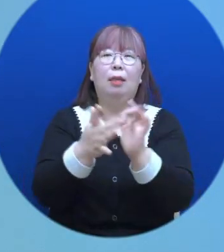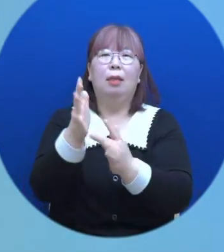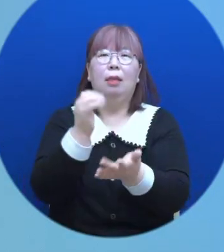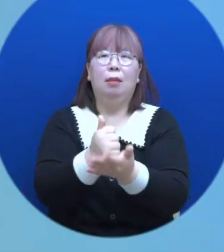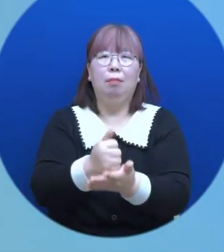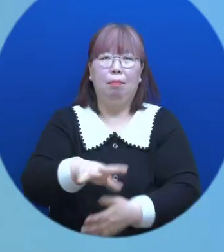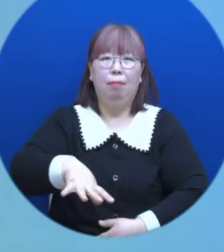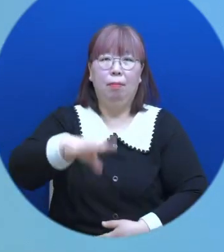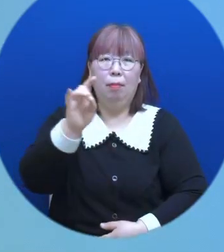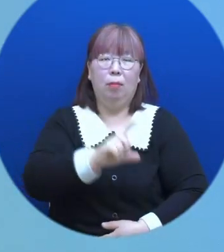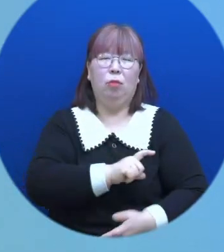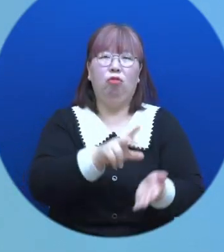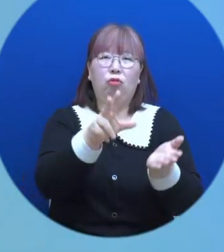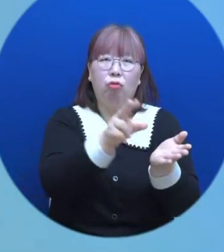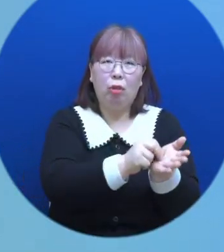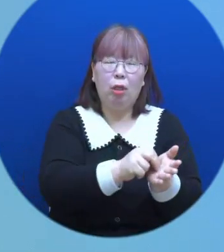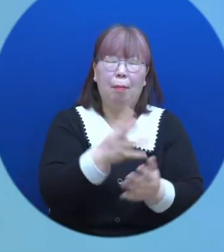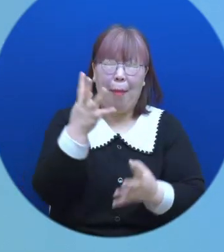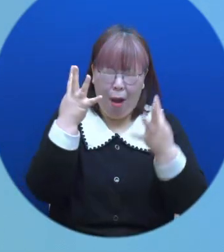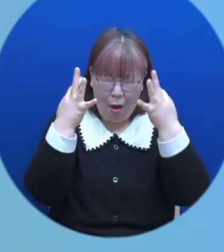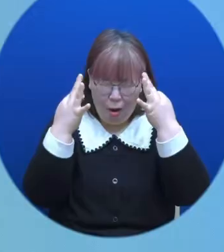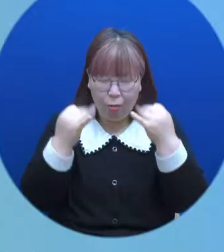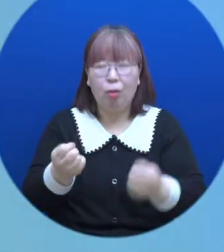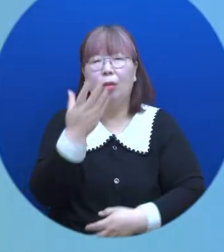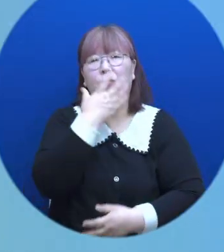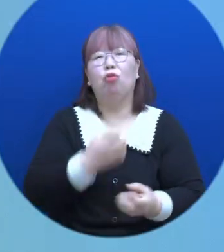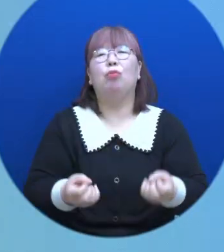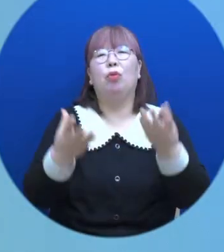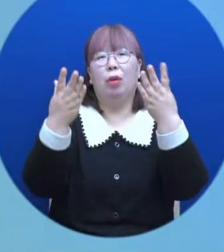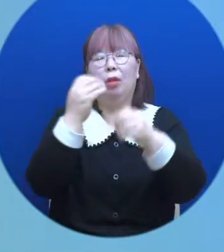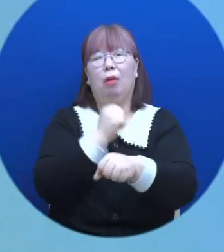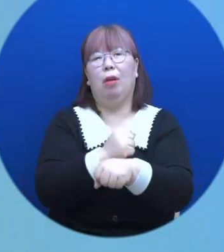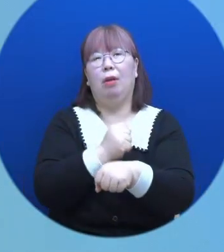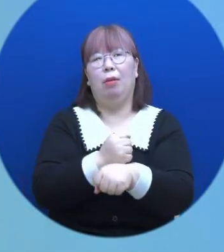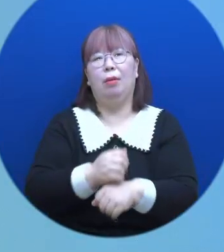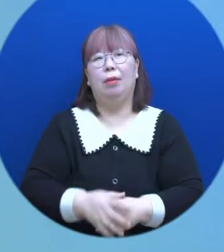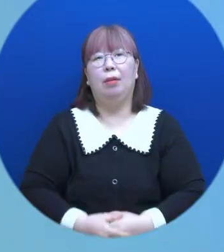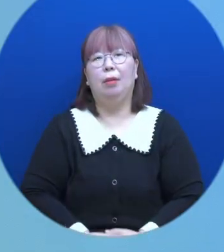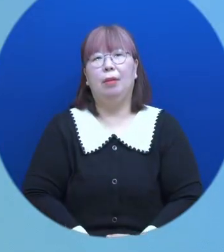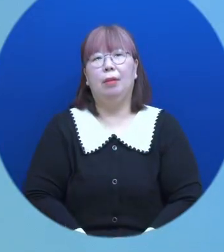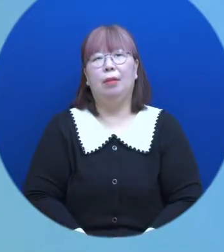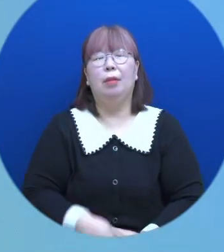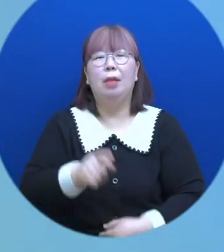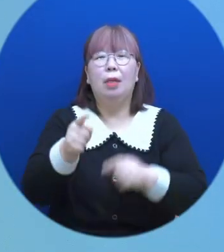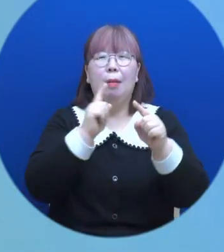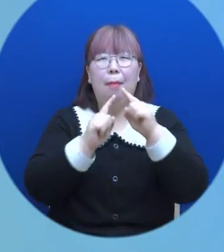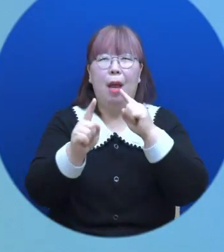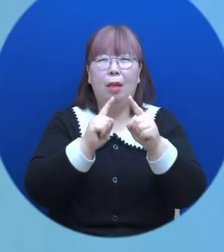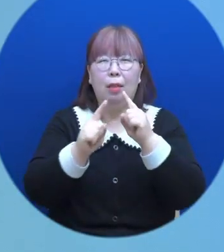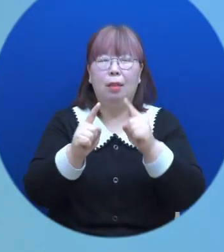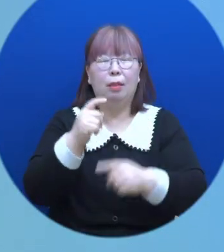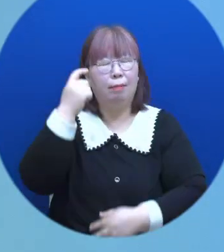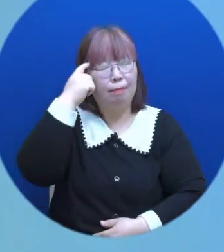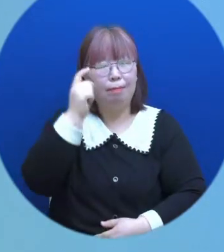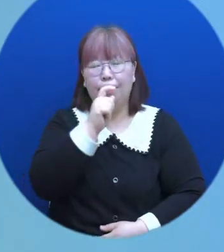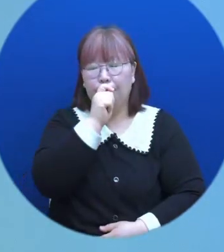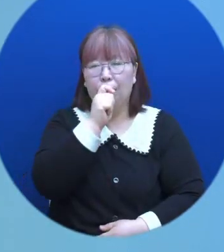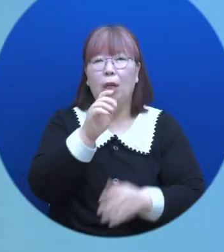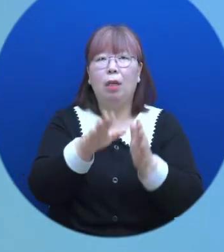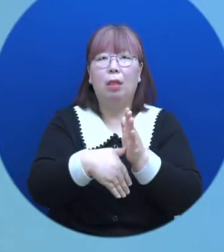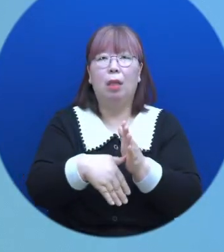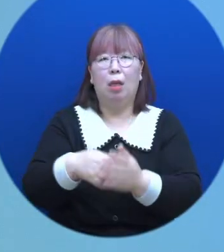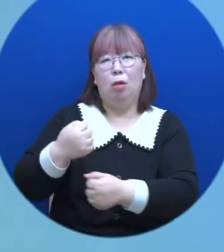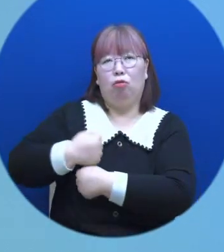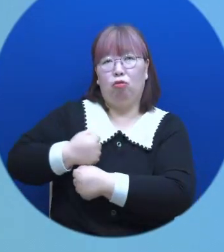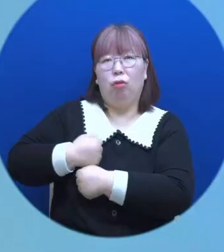주제는 엄청난 축복이었다는 거예요. 제가 이 말씀을 묵상하면서 군대 같은 생각이 나는